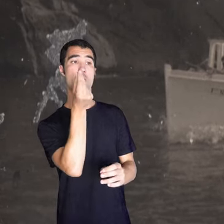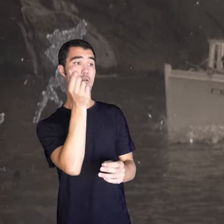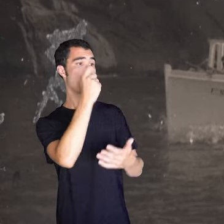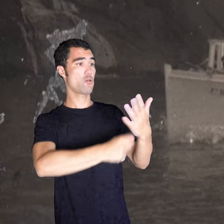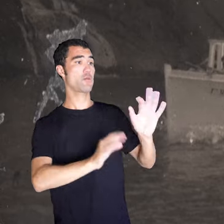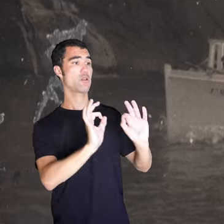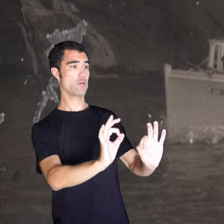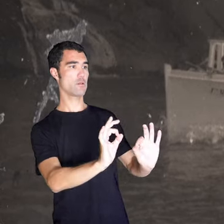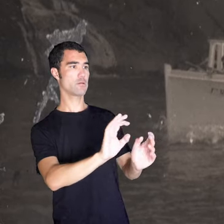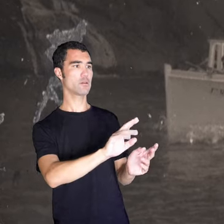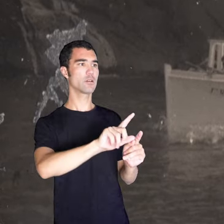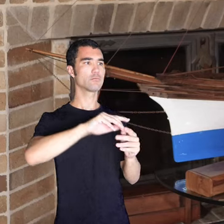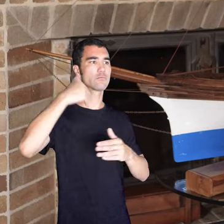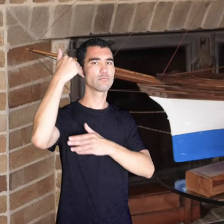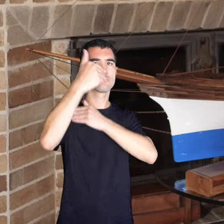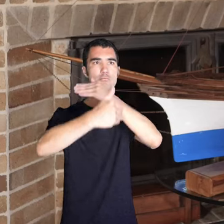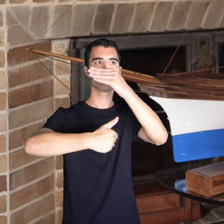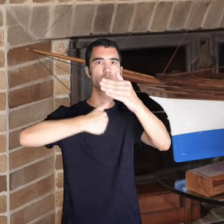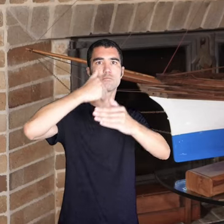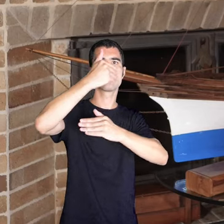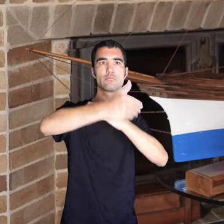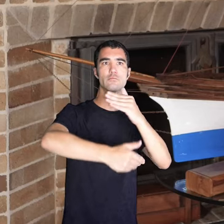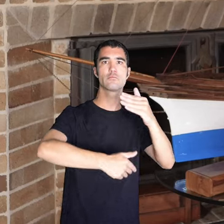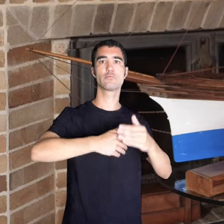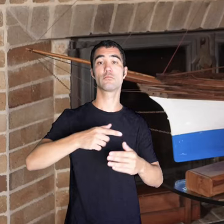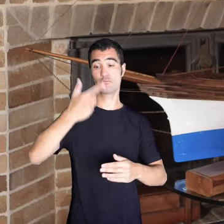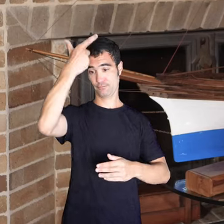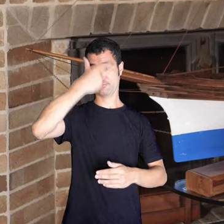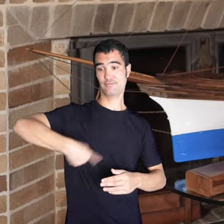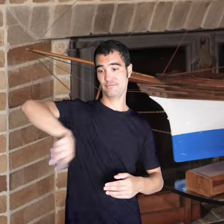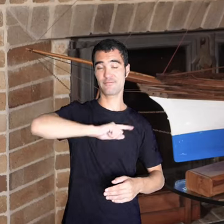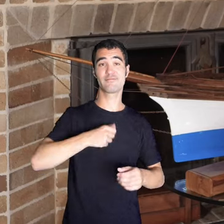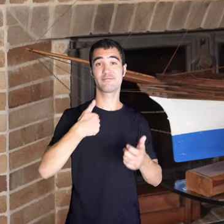però clar, després, siguent mestres d'aixa,